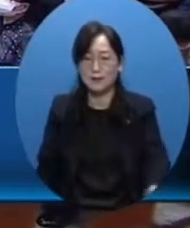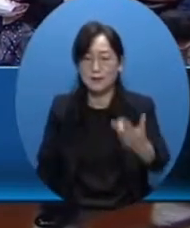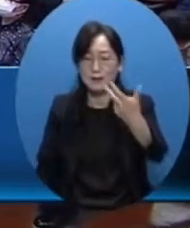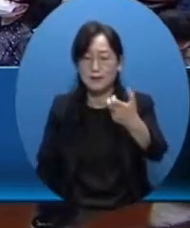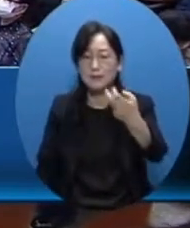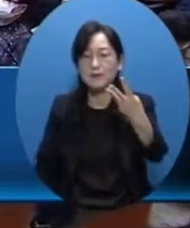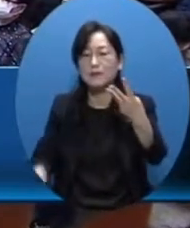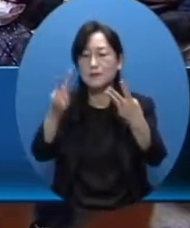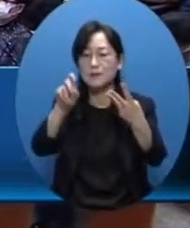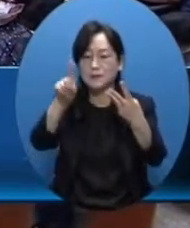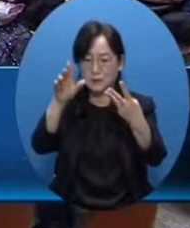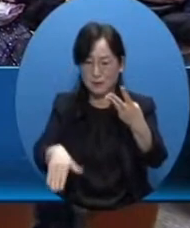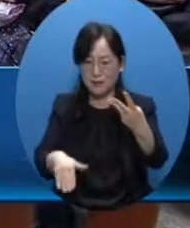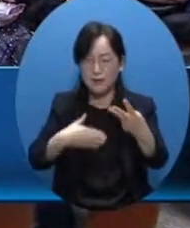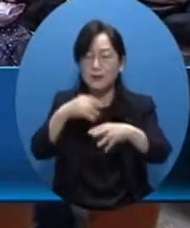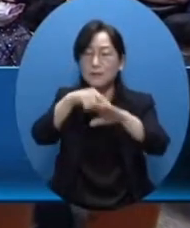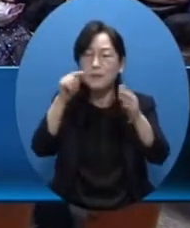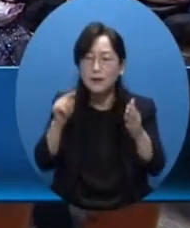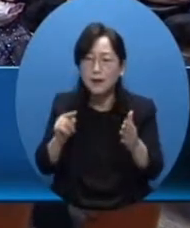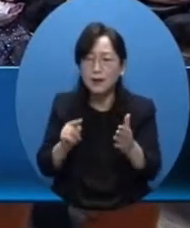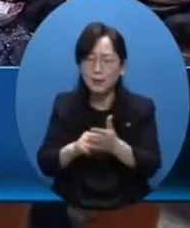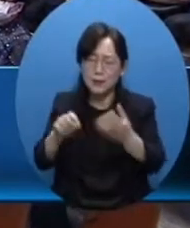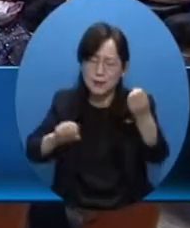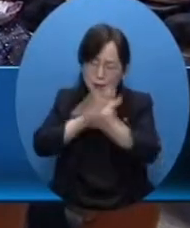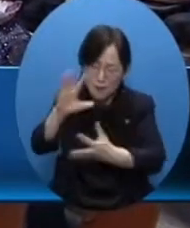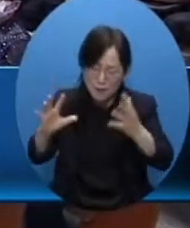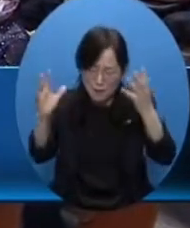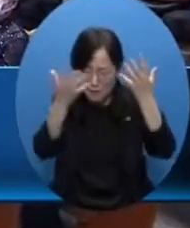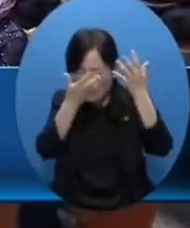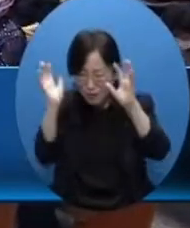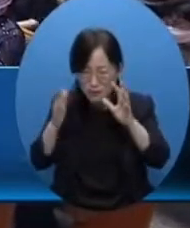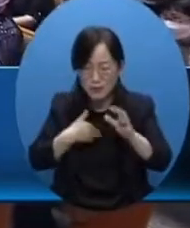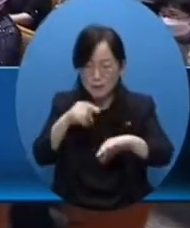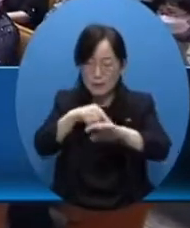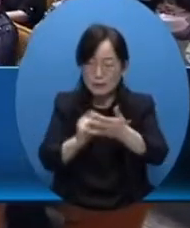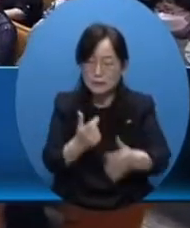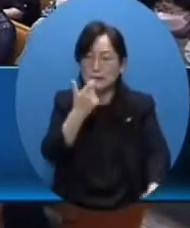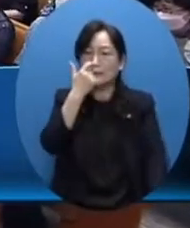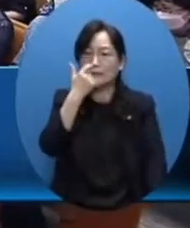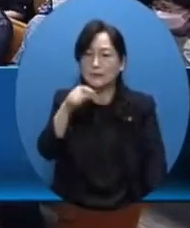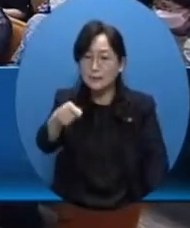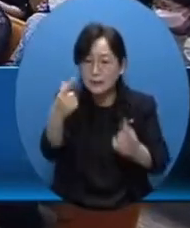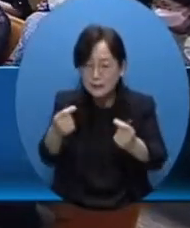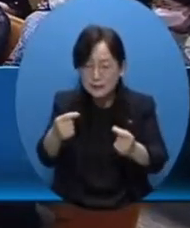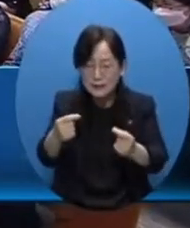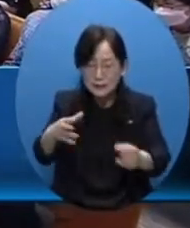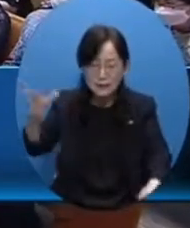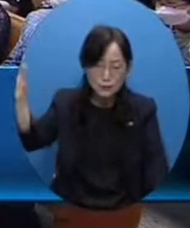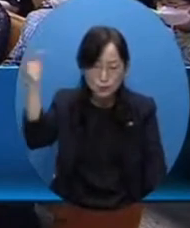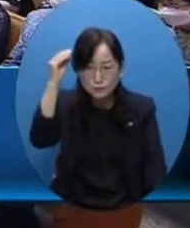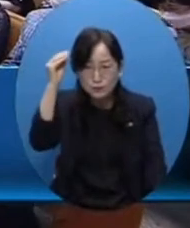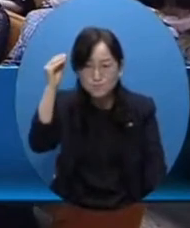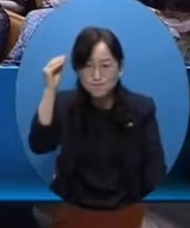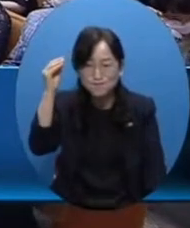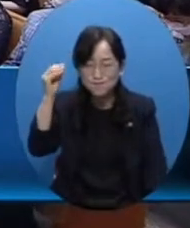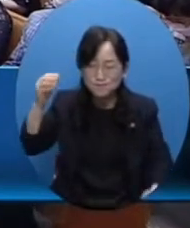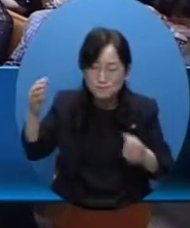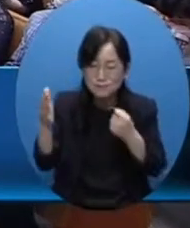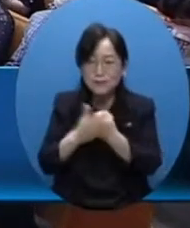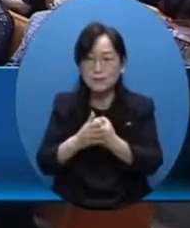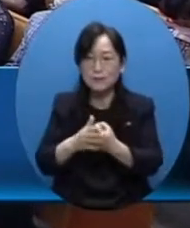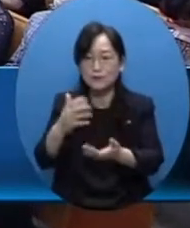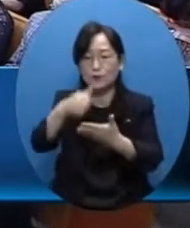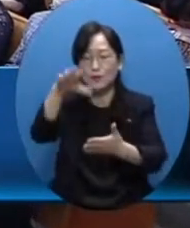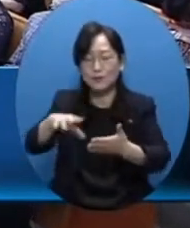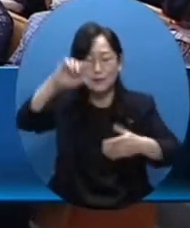22절에 내 맘이 살 난 하며 내 양심이 7 던 나의 다 내가 이같이 우 맥 문제 하므로 주 앞에